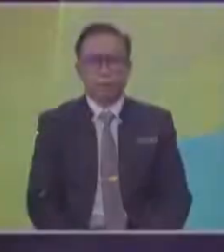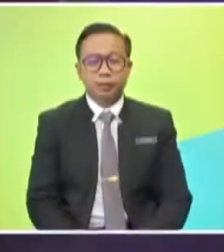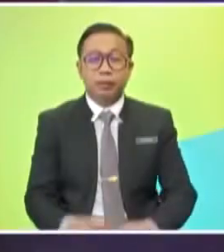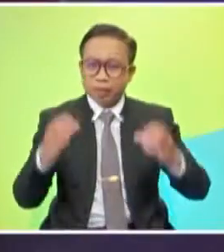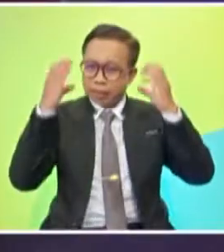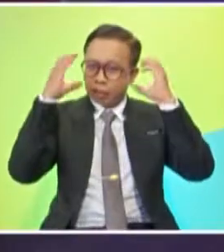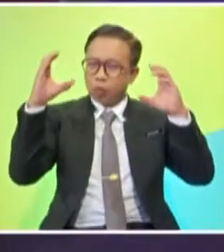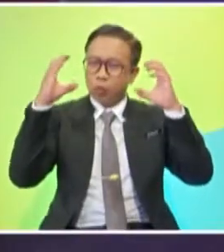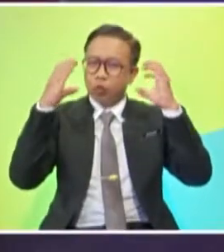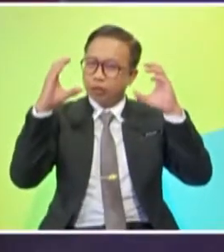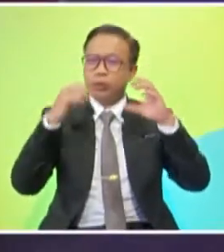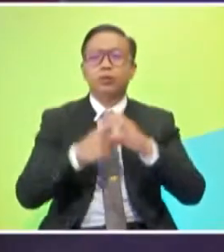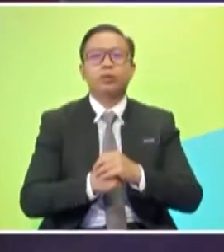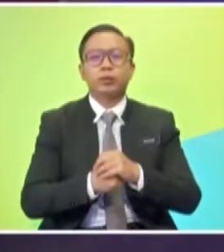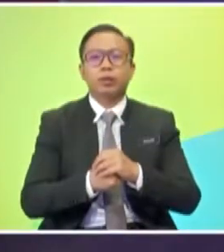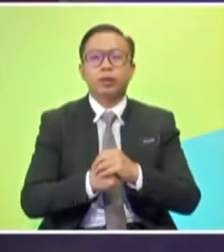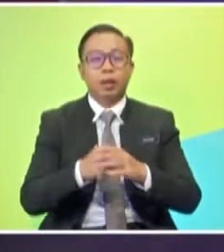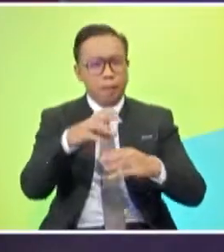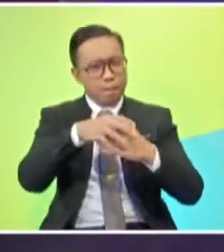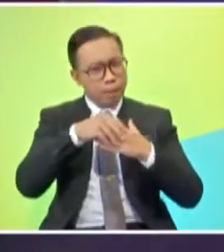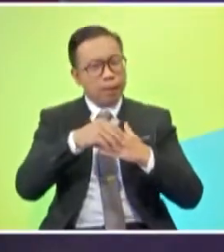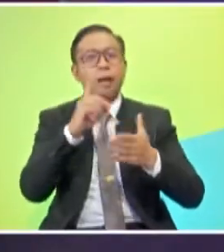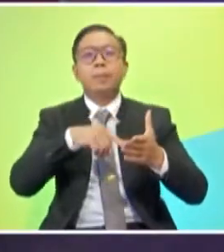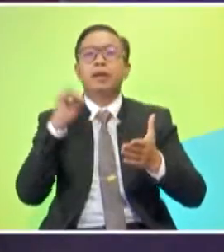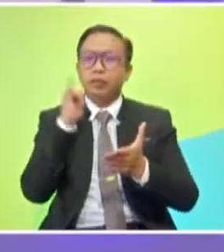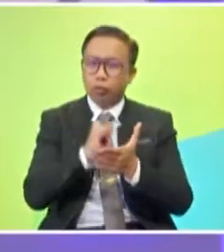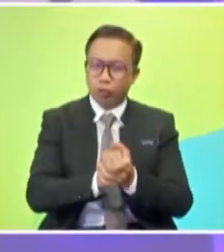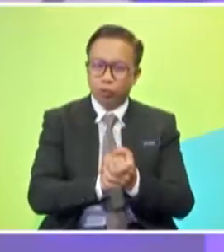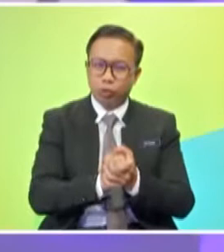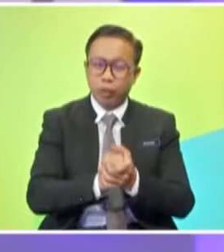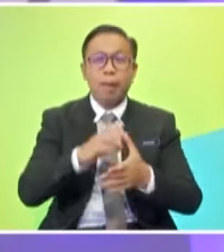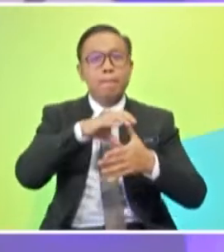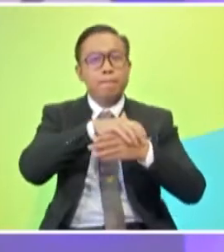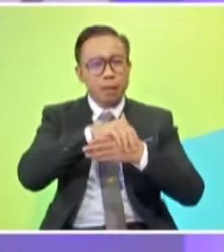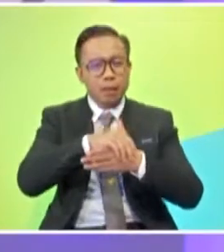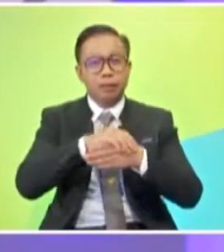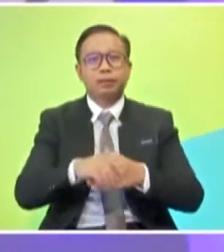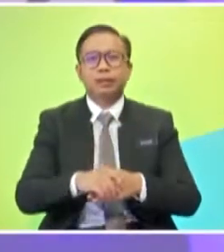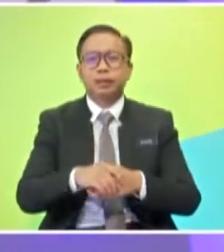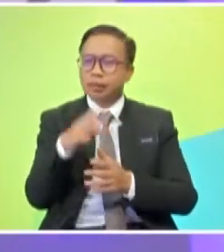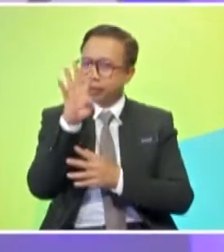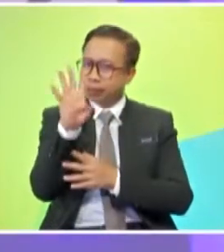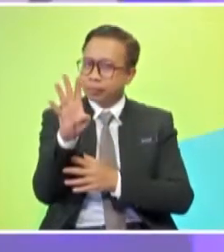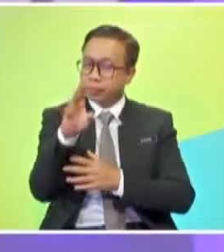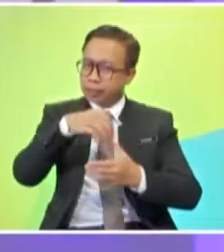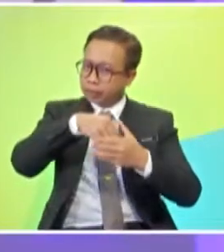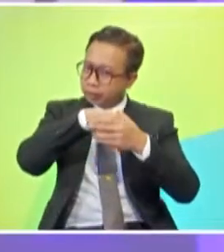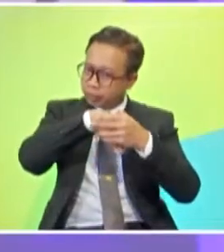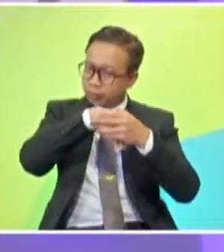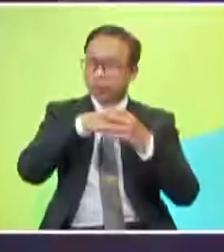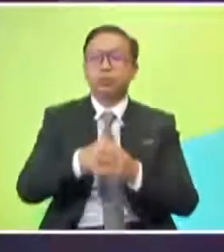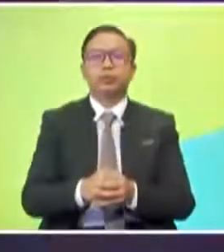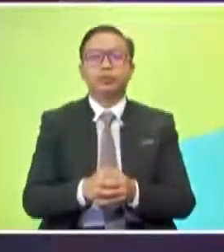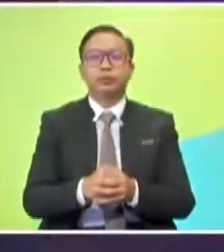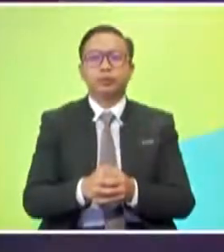Hai Teguh Teguh Teguh Ayesha 2007 Oke data tak saya Pegawai Nia ini ada Om pay sampul